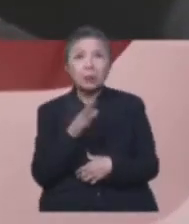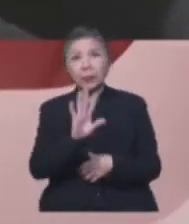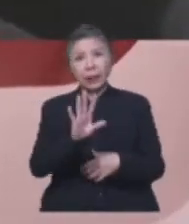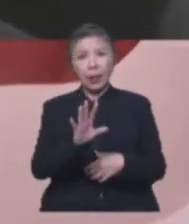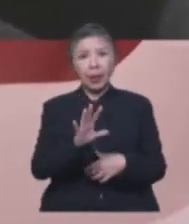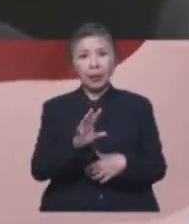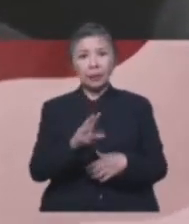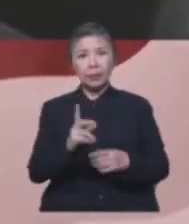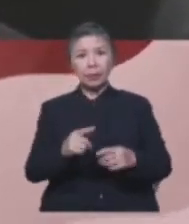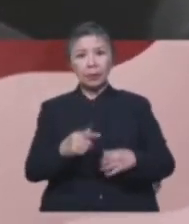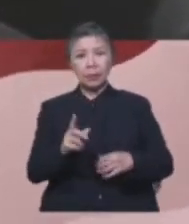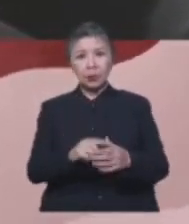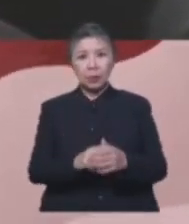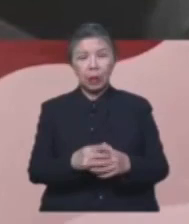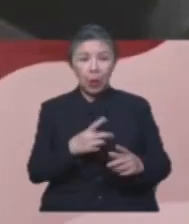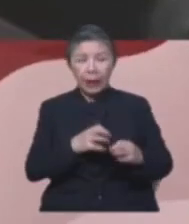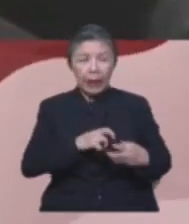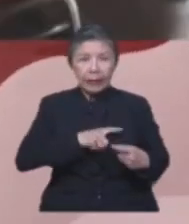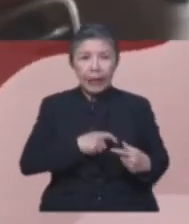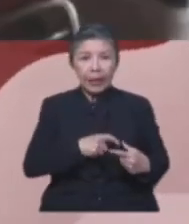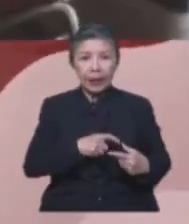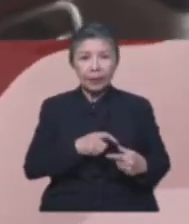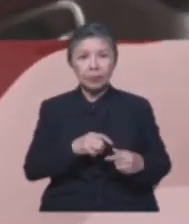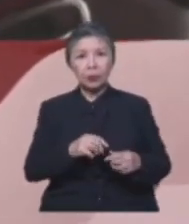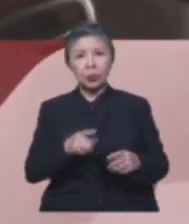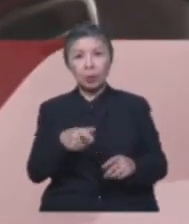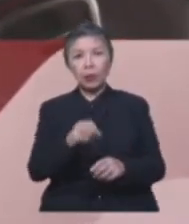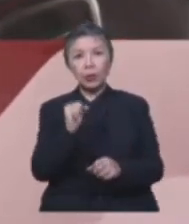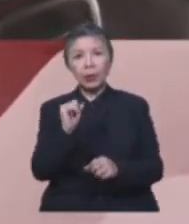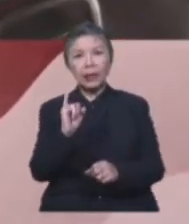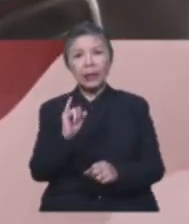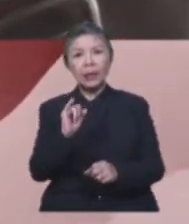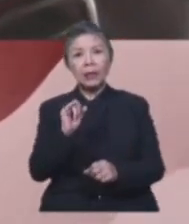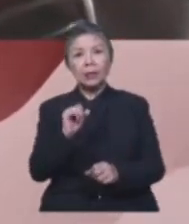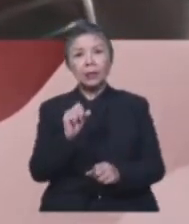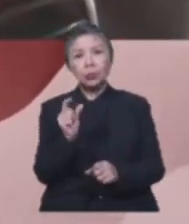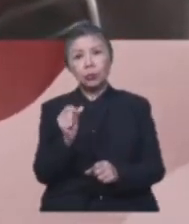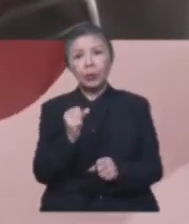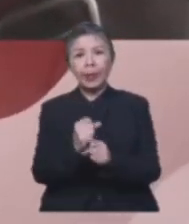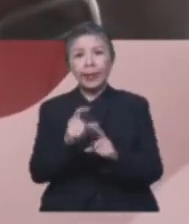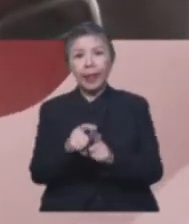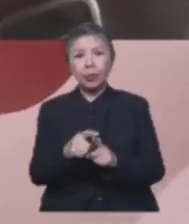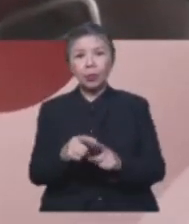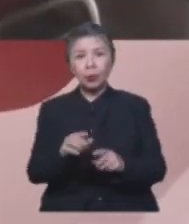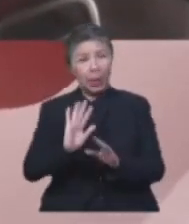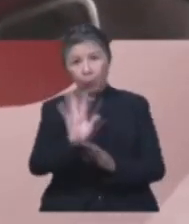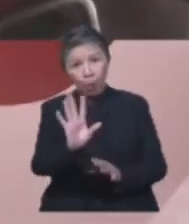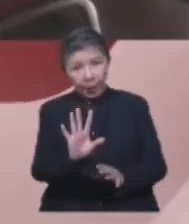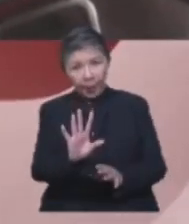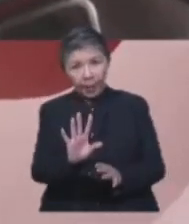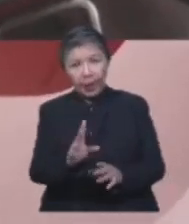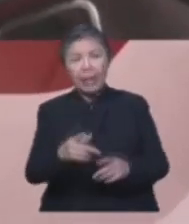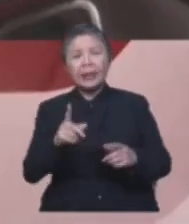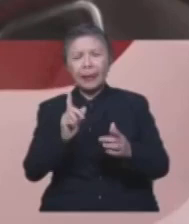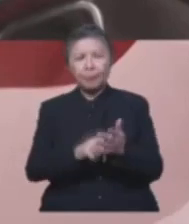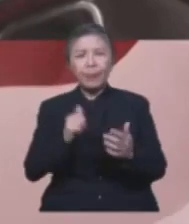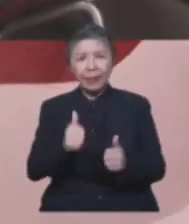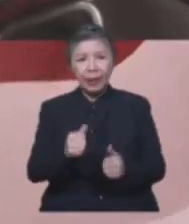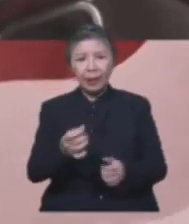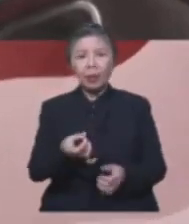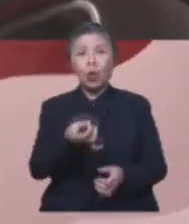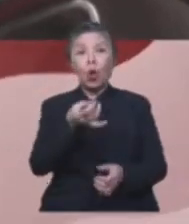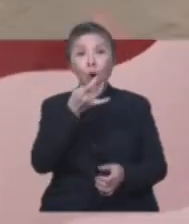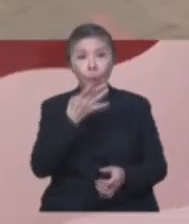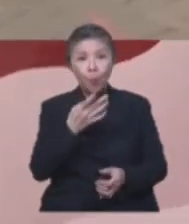tiba-tiba kumat atau anfal gitu, masuk ruangan emergensi ketika mereka sedang menunggu vaksinasi. Jadi yang harus dilakukan yang pertama adalah